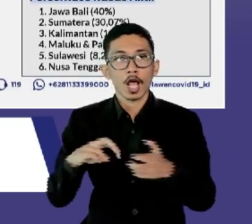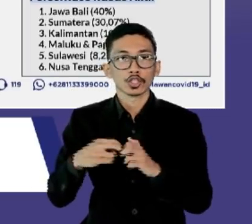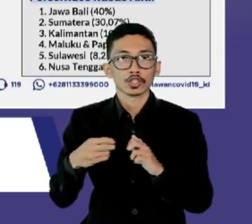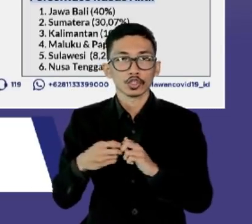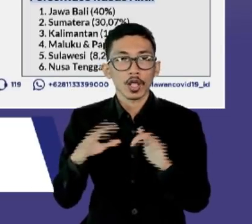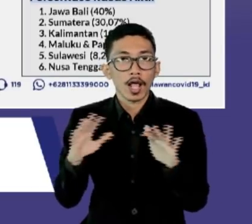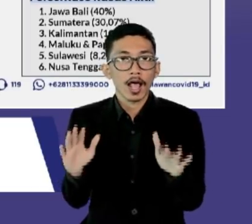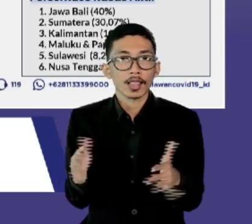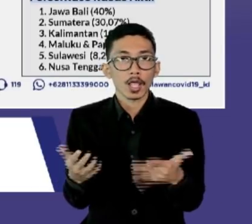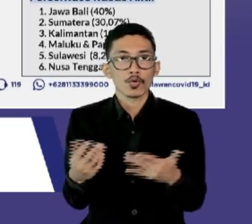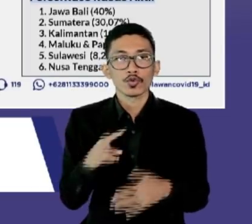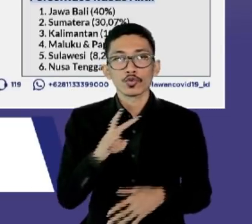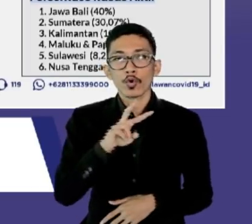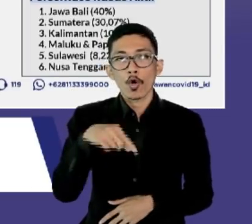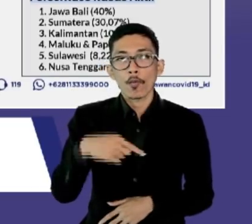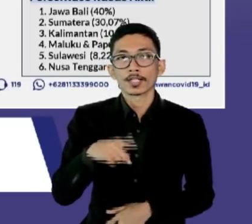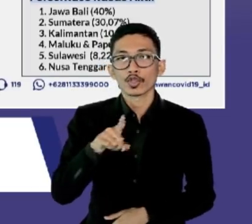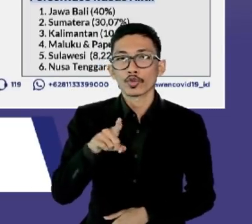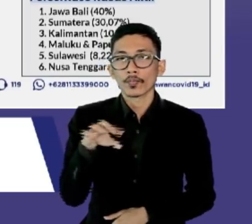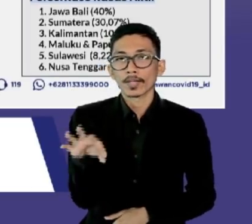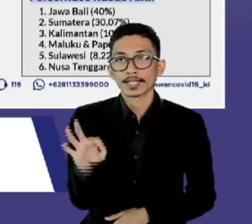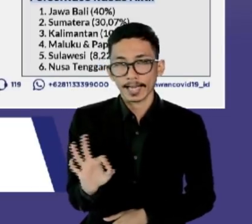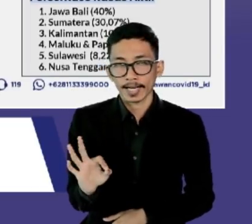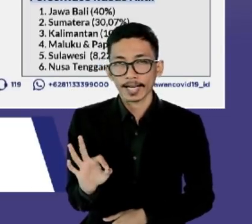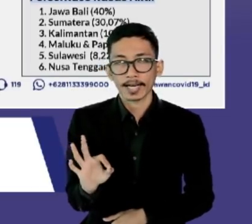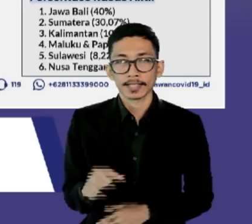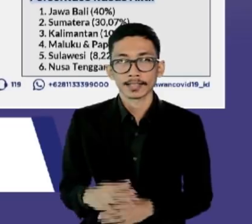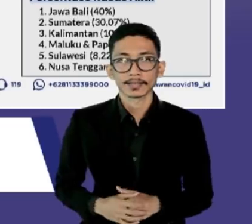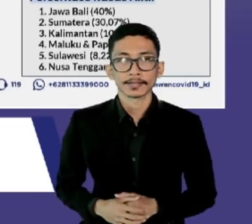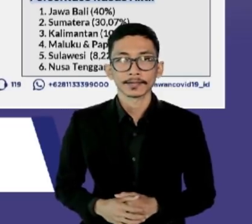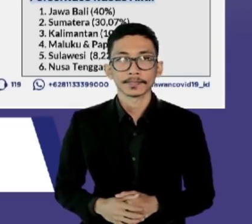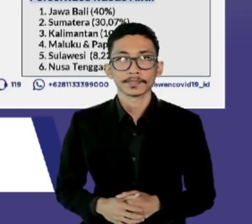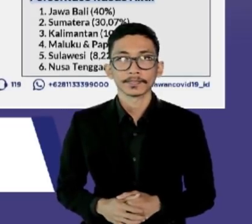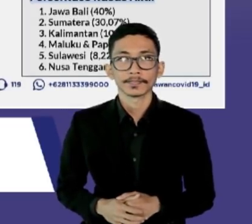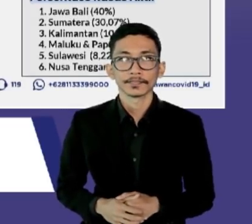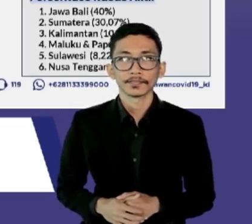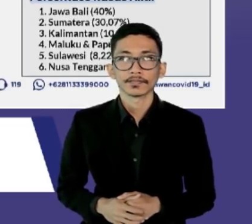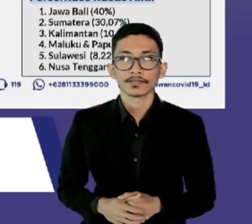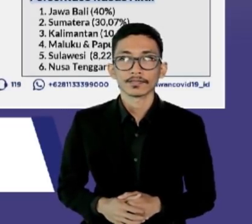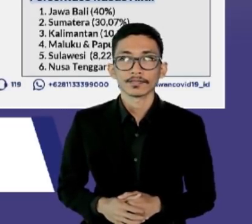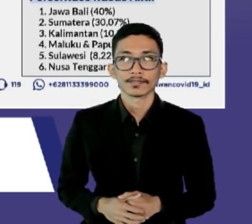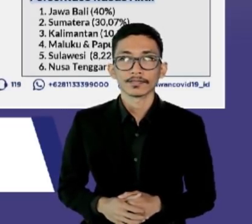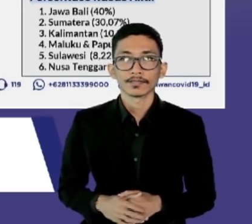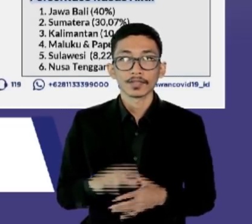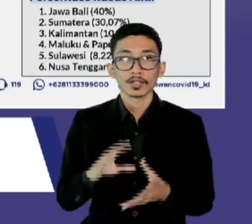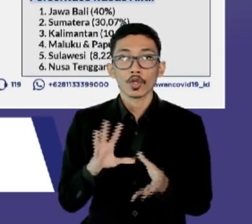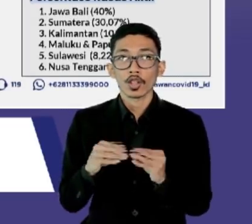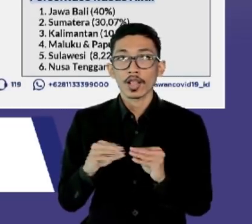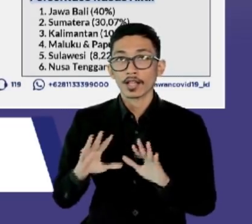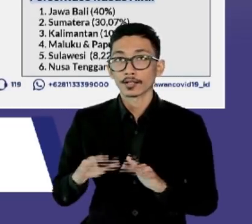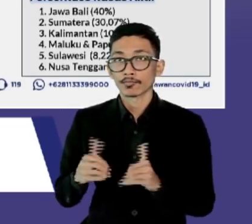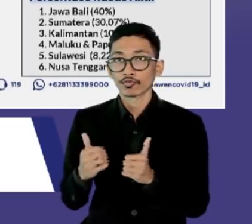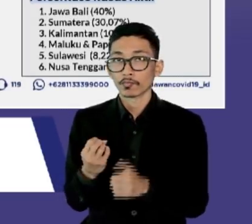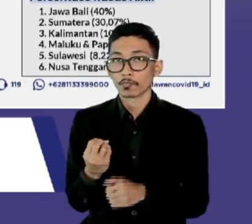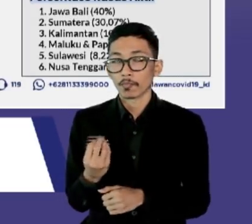atau menyumbang 2,1% dari total kasus nasional. Total kesembuhannya